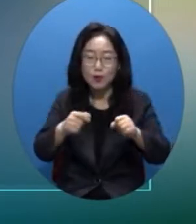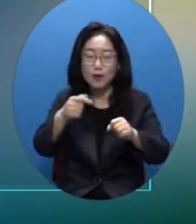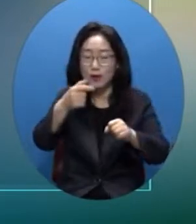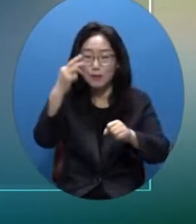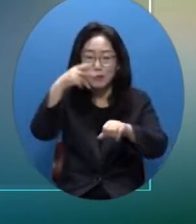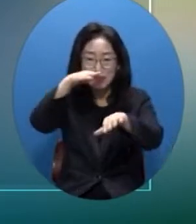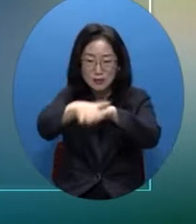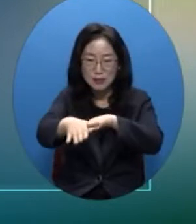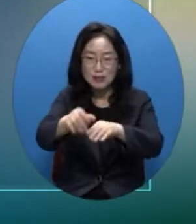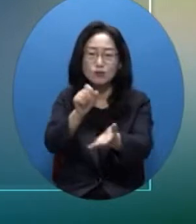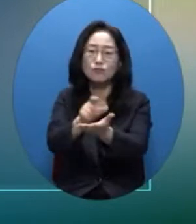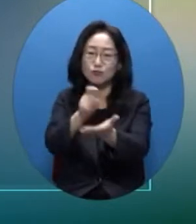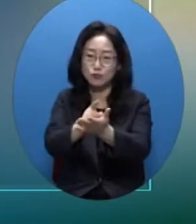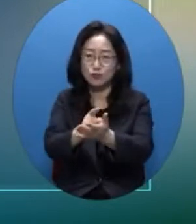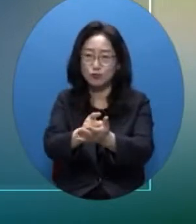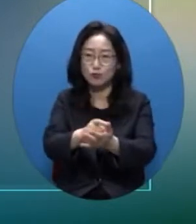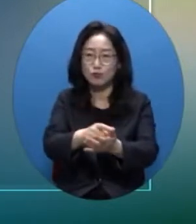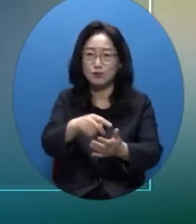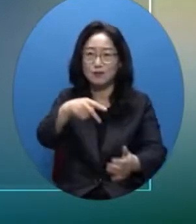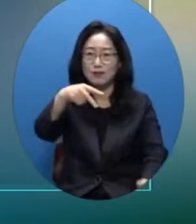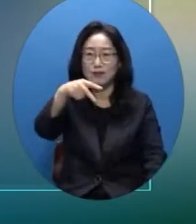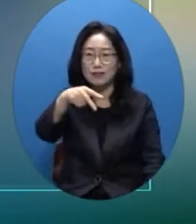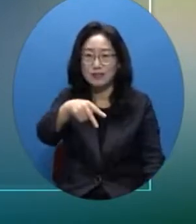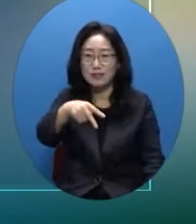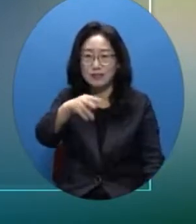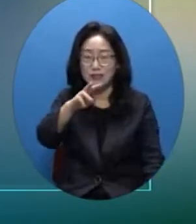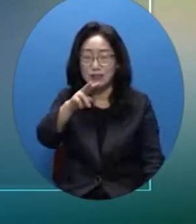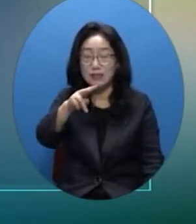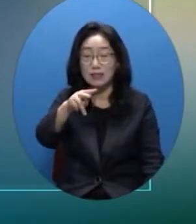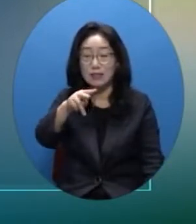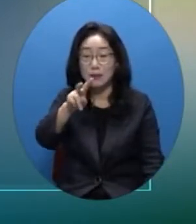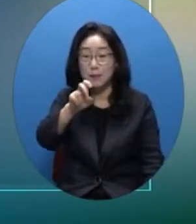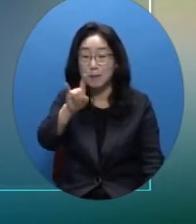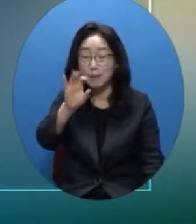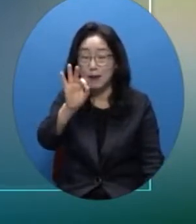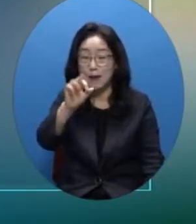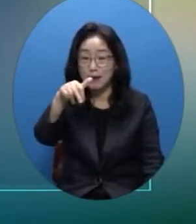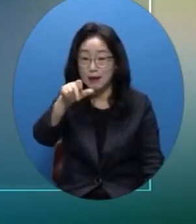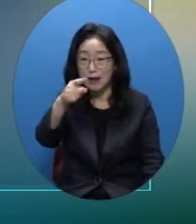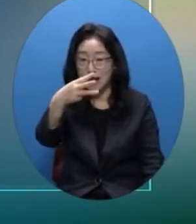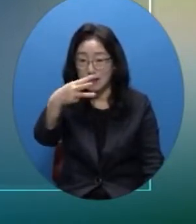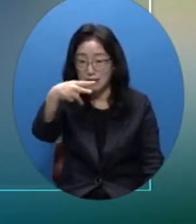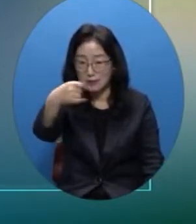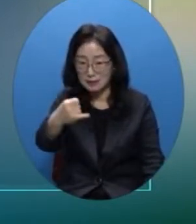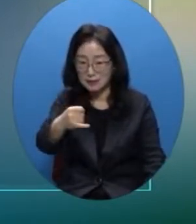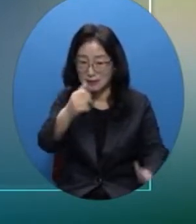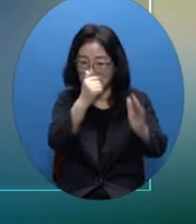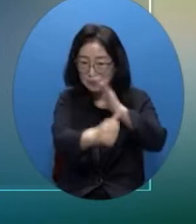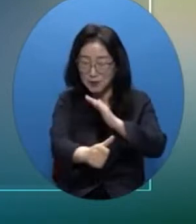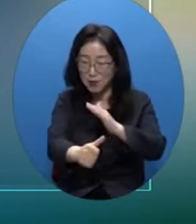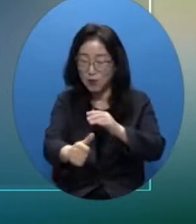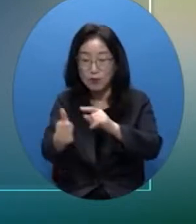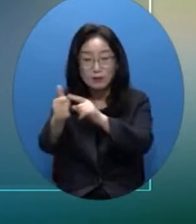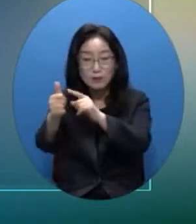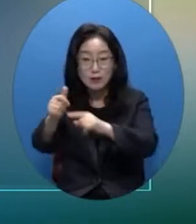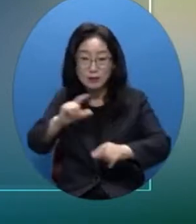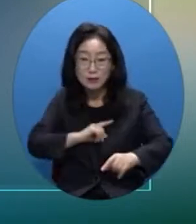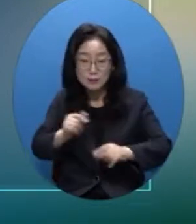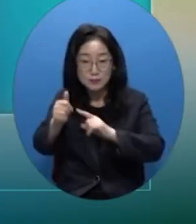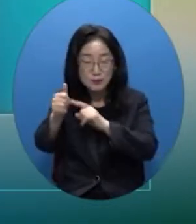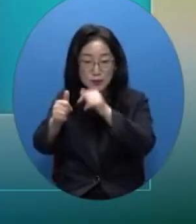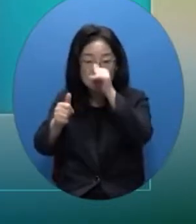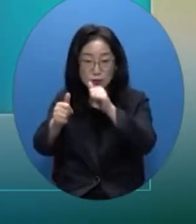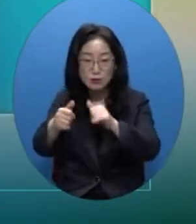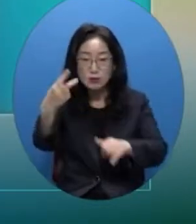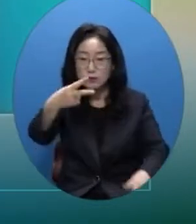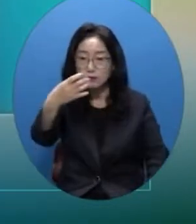cc 4대 뱅갈 3 대표되는 성진 대번 스틸이 라고 하는 선수가 있습니다 2014년 그의 딸 내야 스틸이 당지